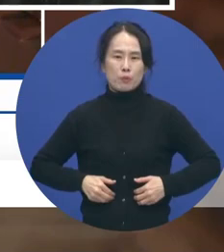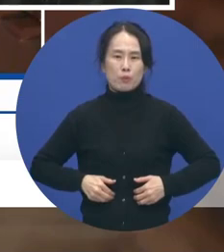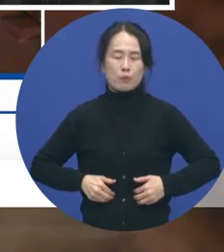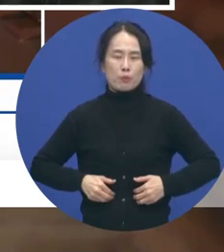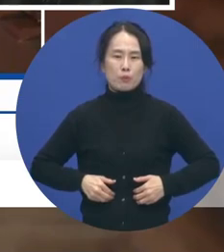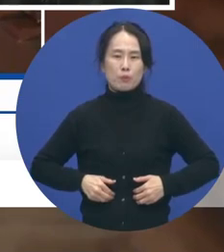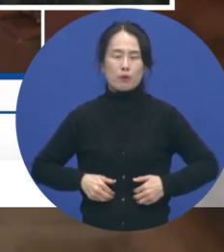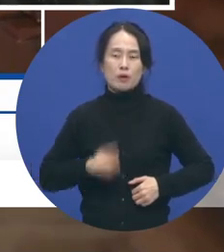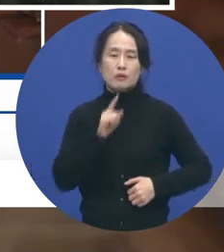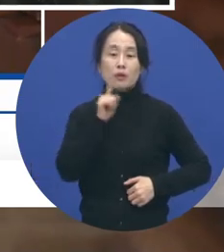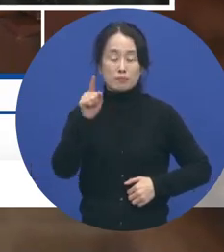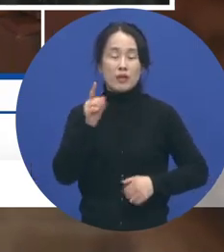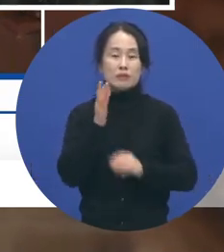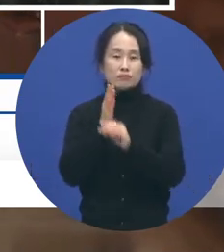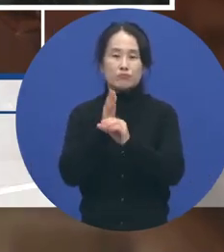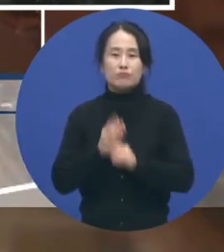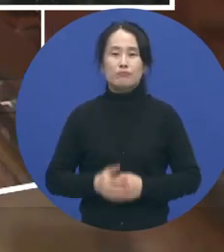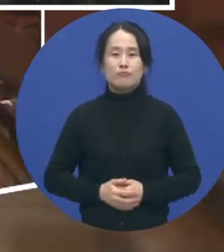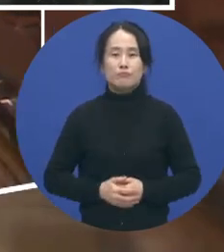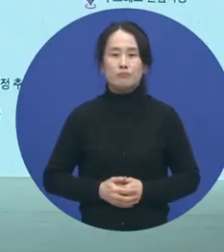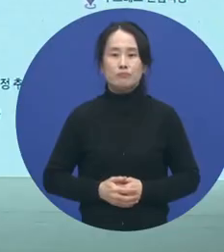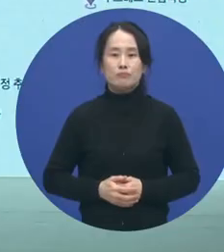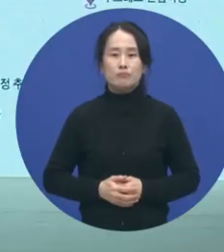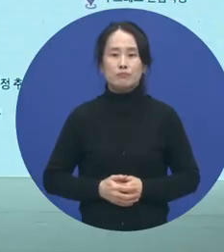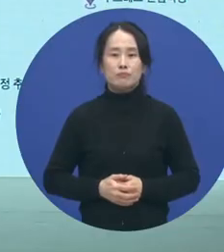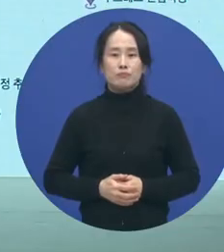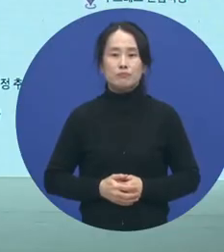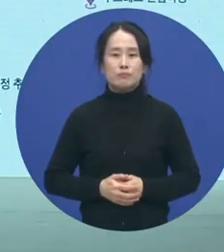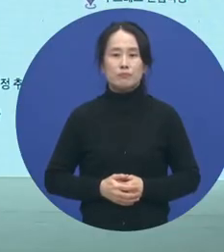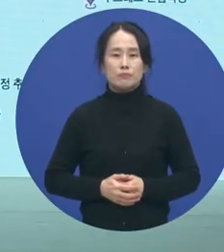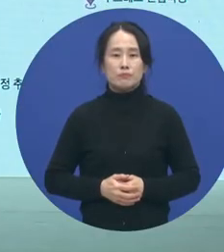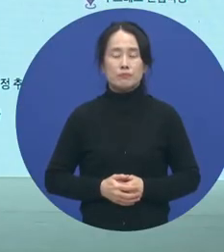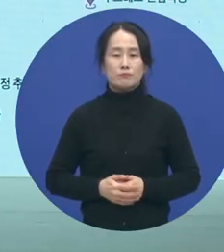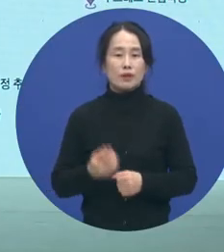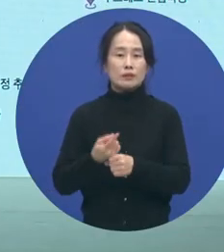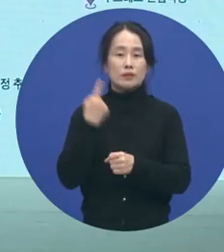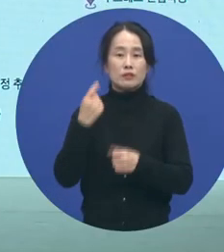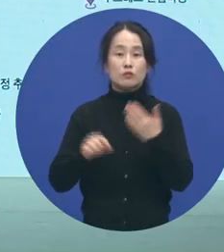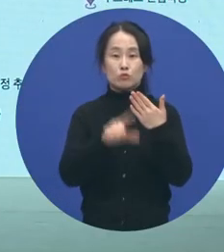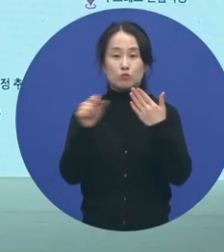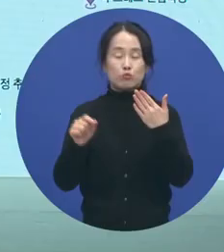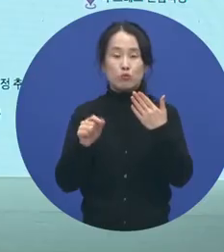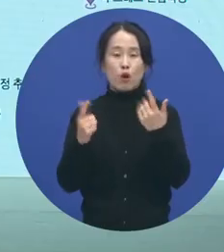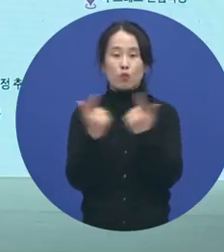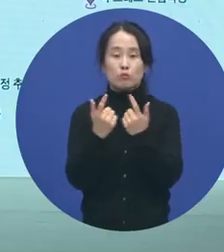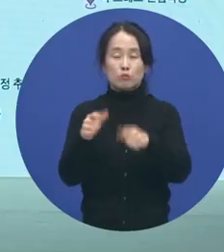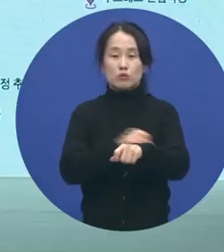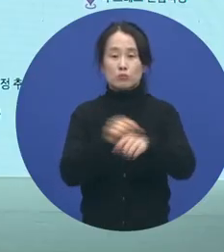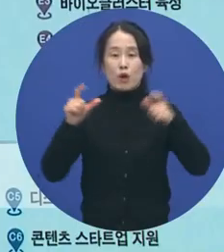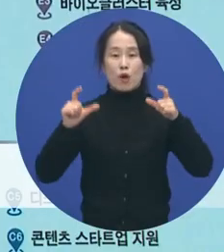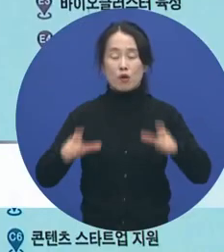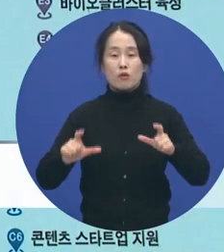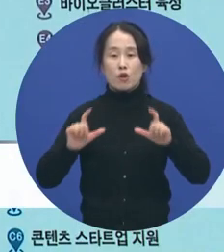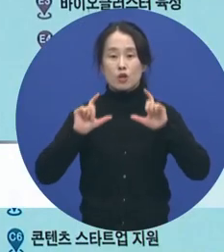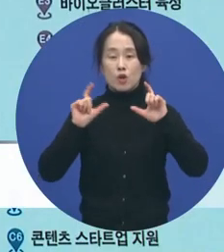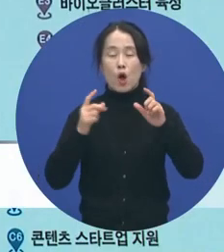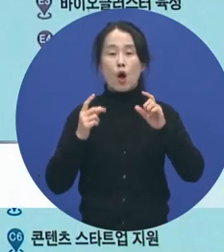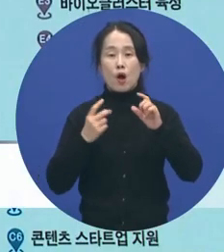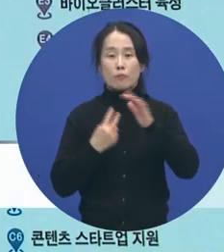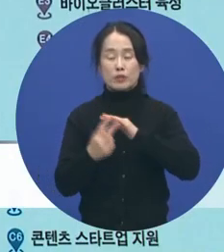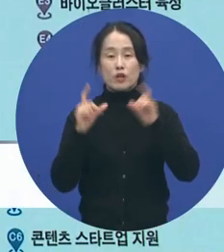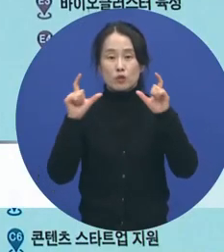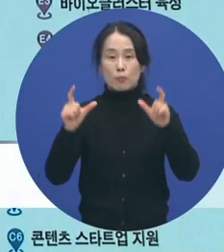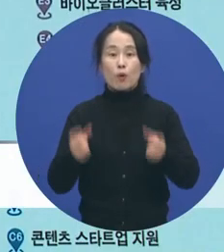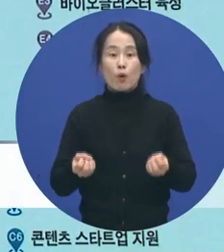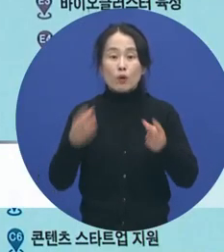시설로 요청을 하고 계시고. 여기에 지난해 9월 북부 특자도 비전 선포식에서 내놓은 북부